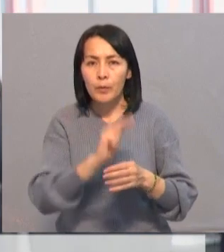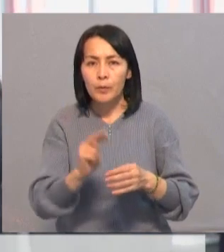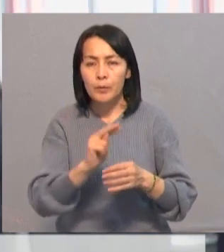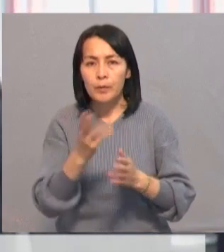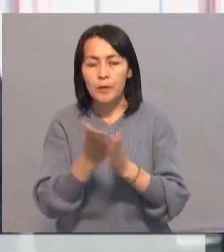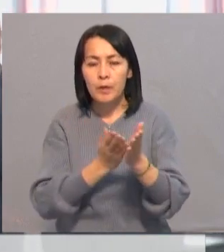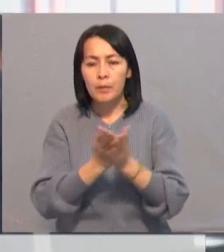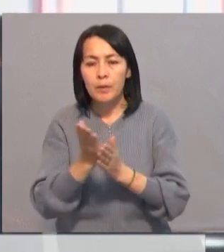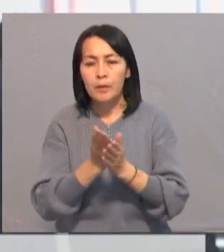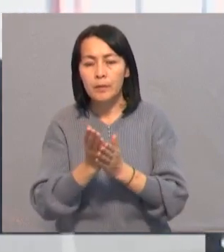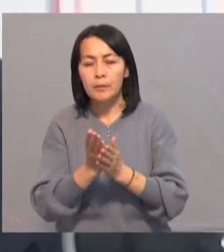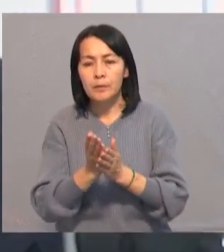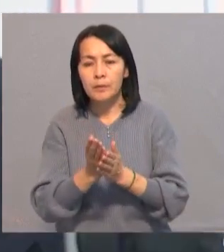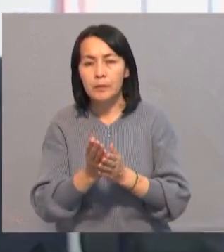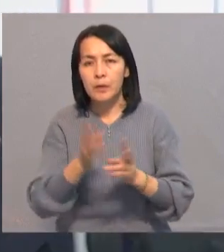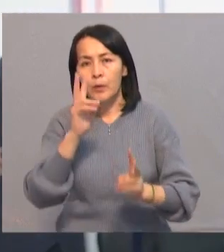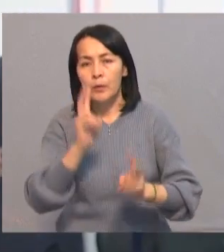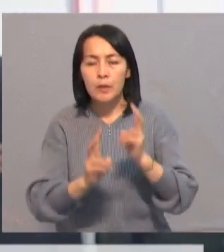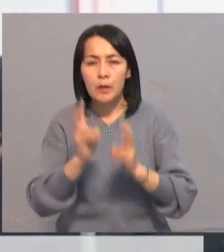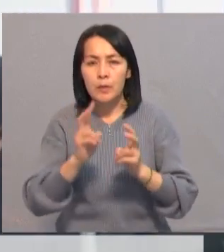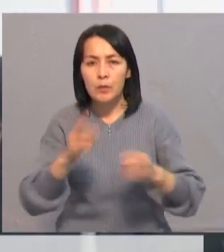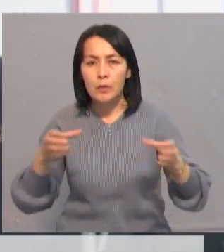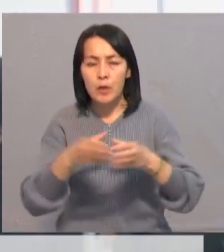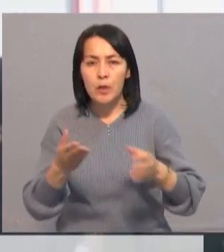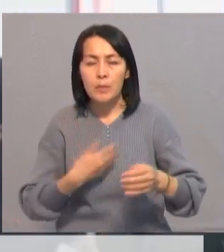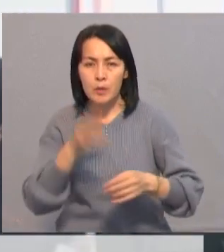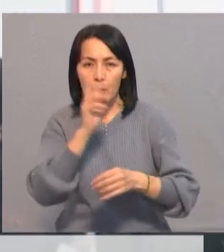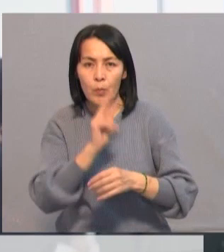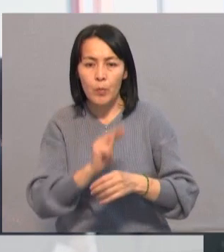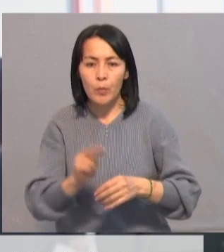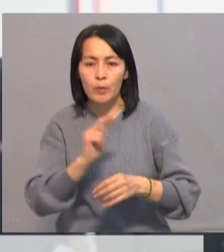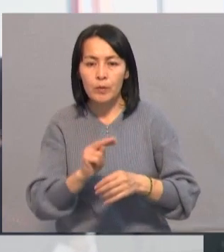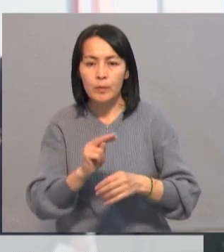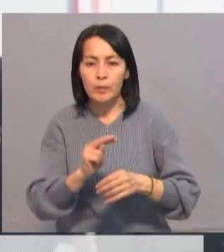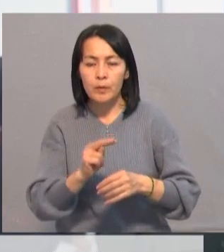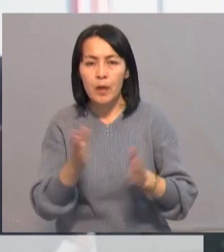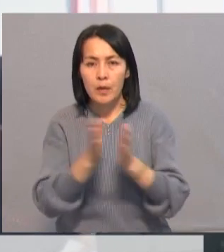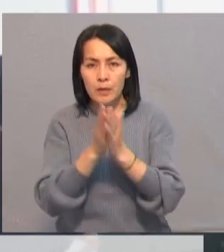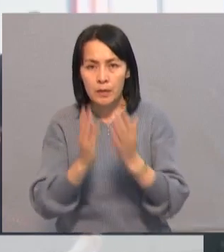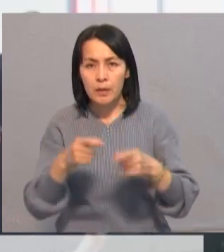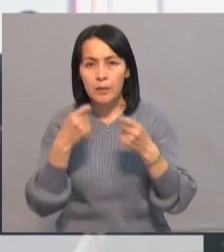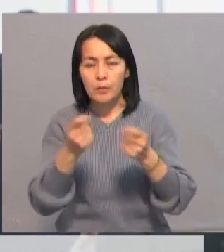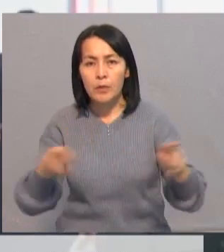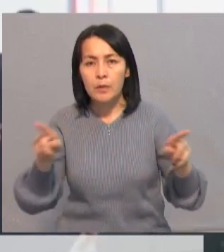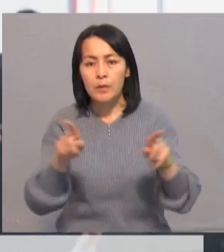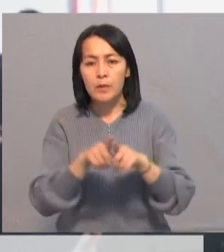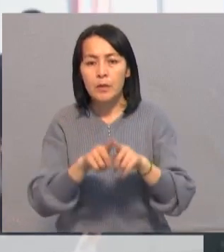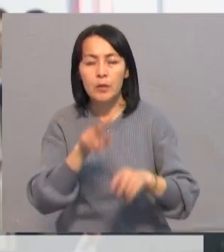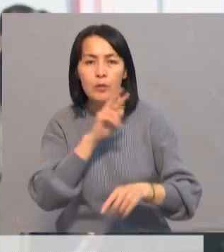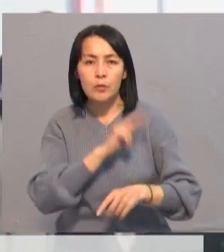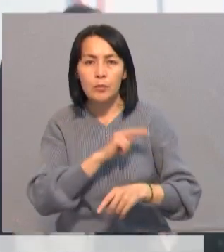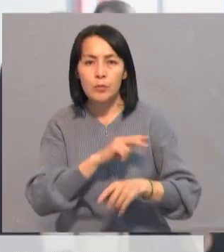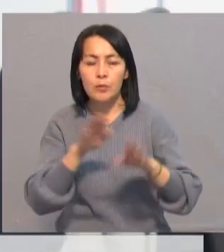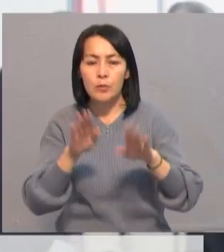технический направлениеде, өнеркәсіпте сол салаларда бізде оқытып, сертификат беріп, соларға сәйкестендіріп, жұмыс